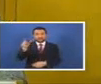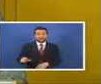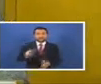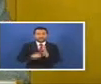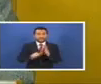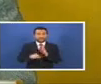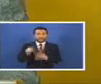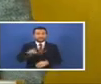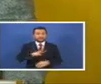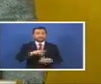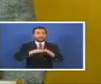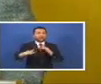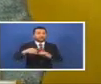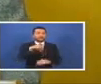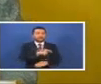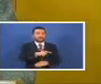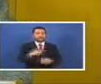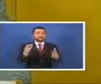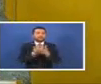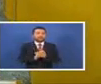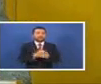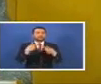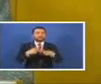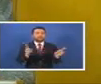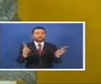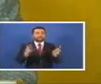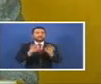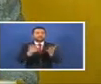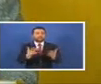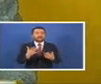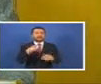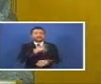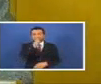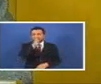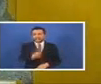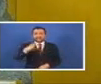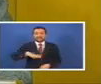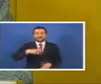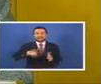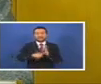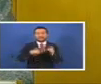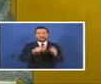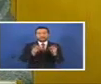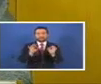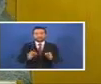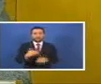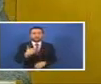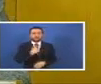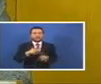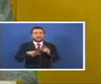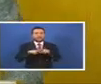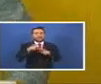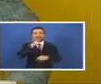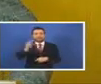tarihi Kürt halkının barış, özgürlük ve adalet talebinin tarihidir. Ben Ahmet